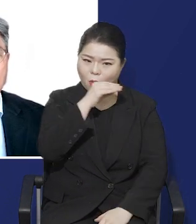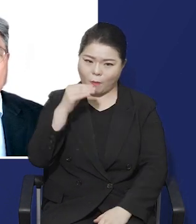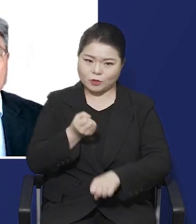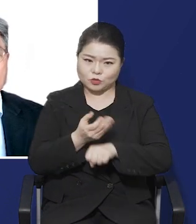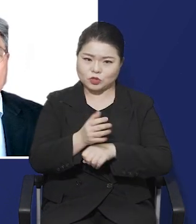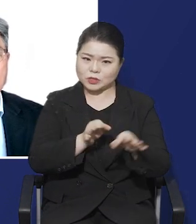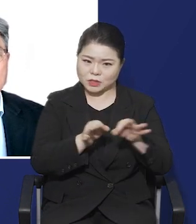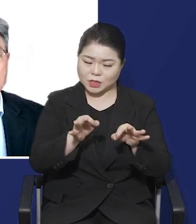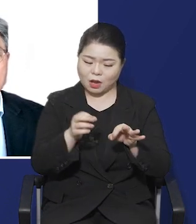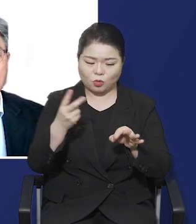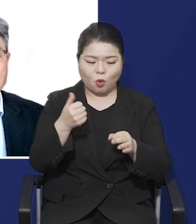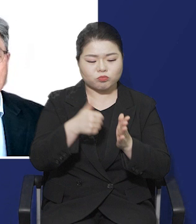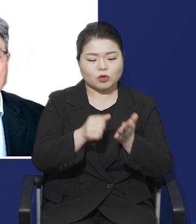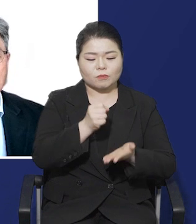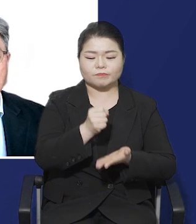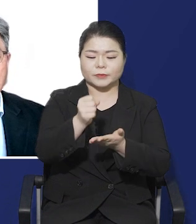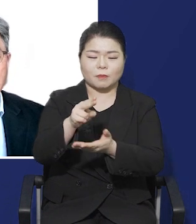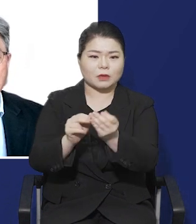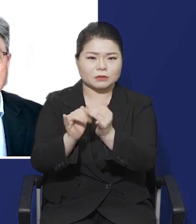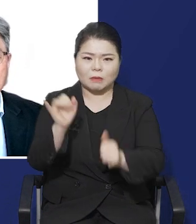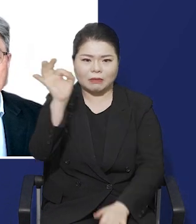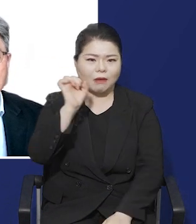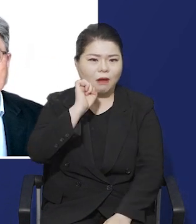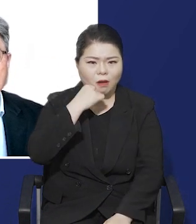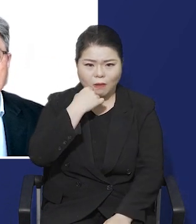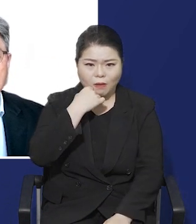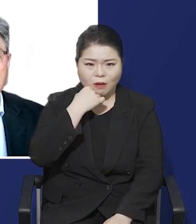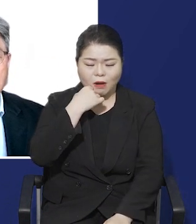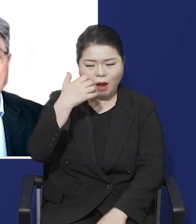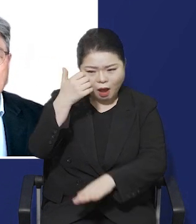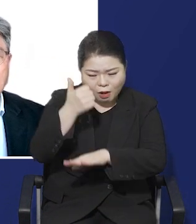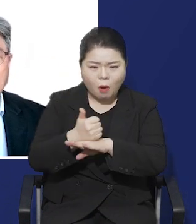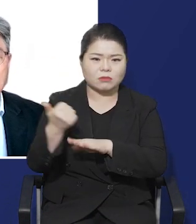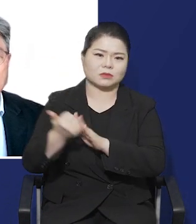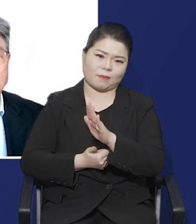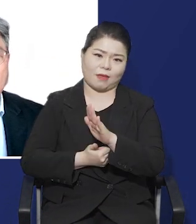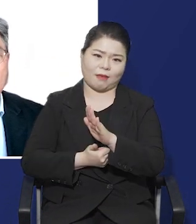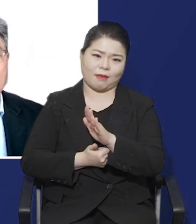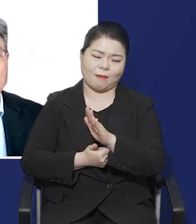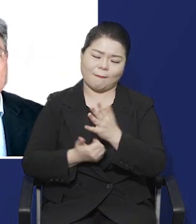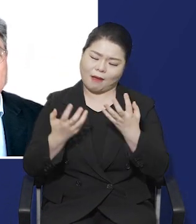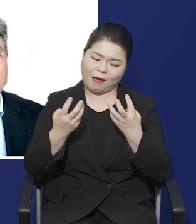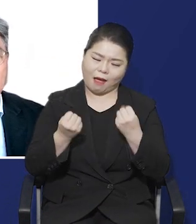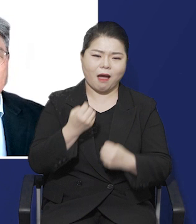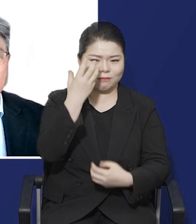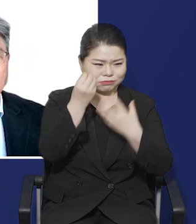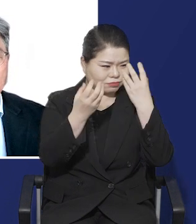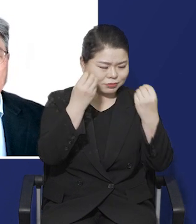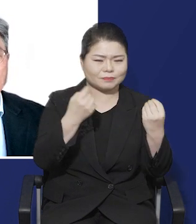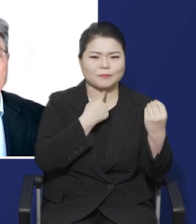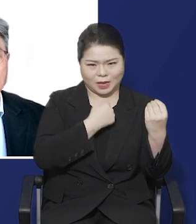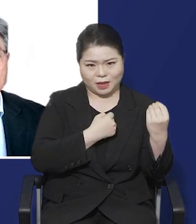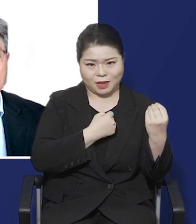시장과 바이어를 찾지 못하게 됩니다. 결국 실패로 돌아가 경우를 왕왕 봤기